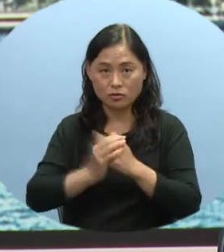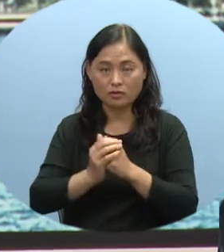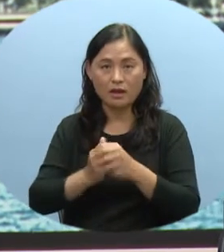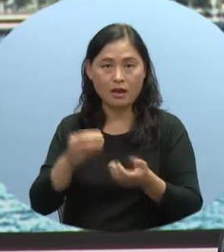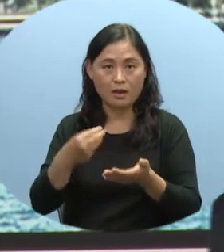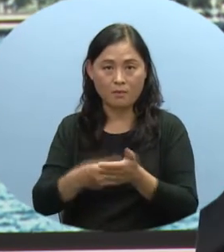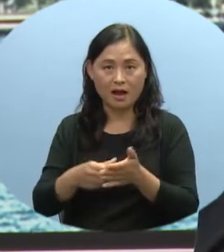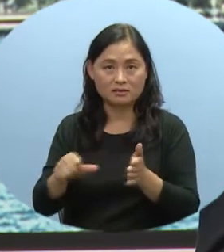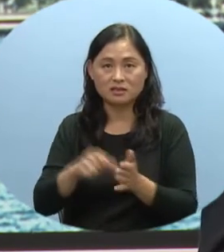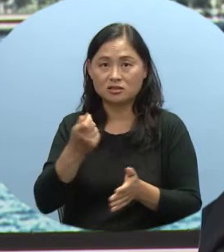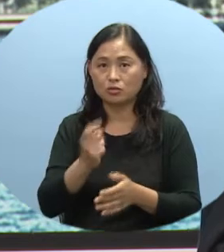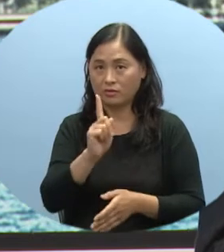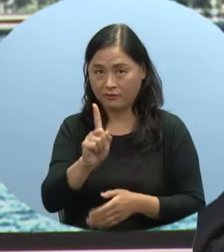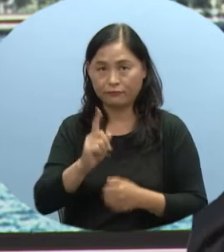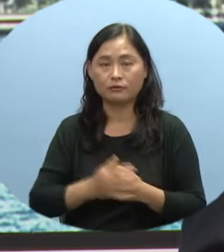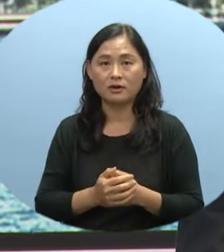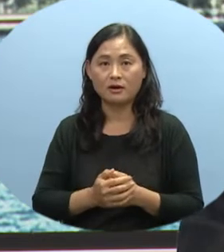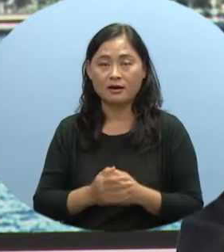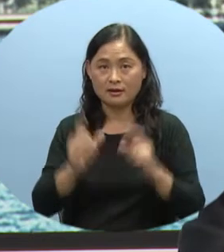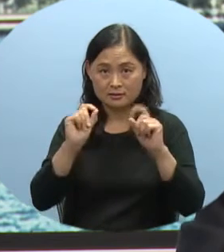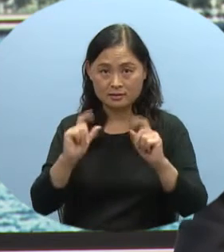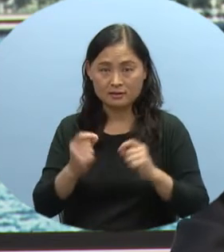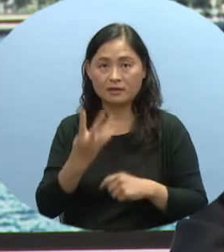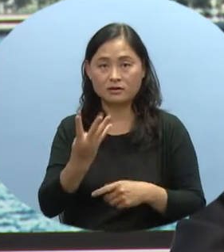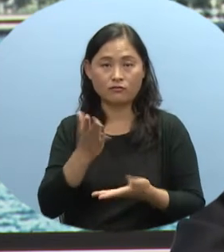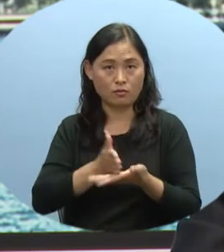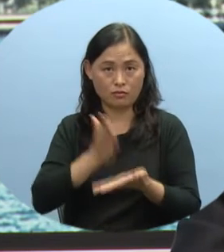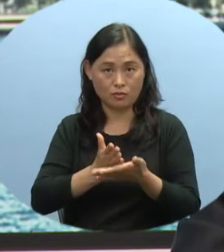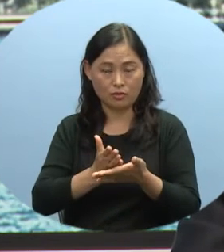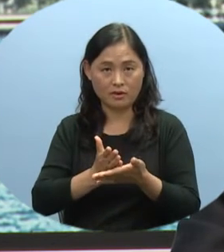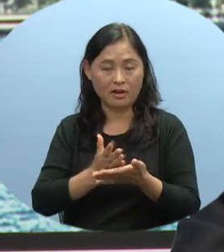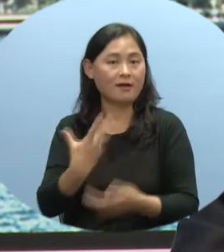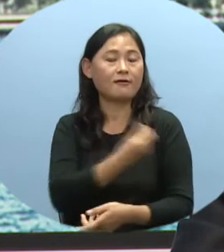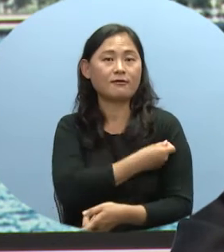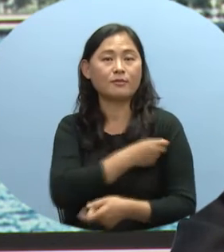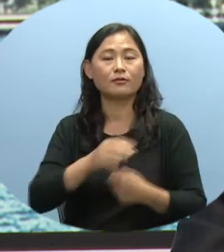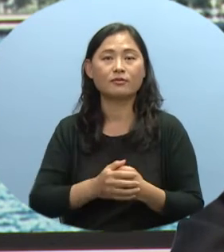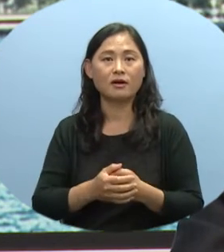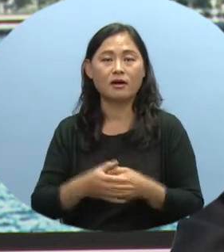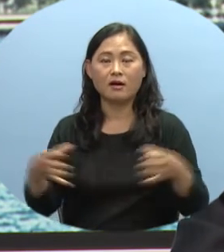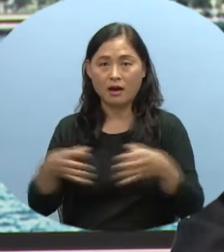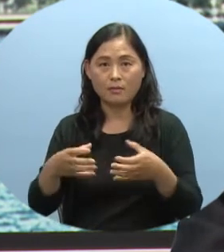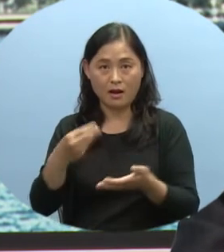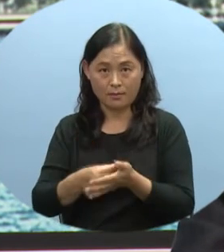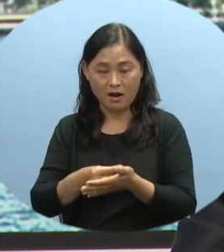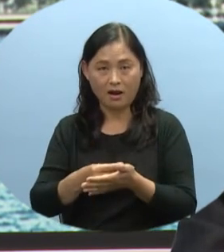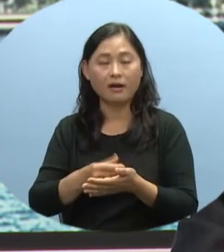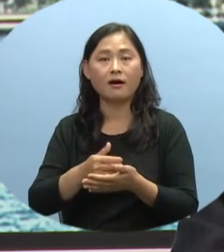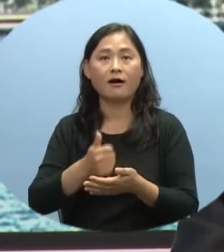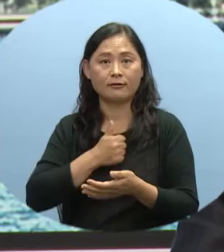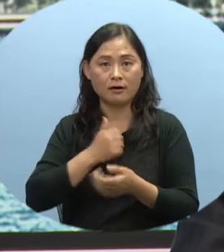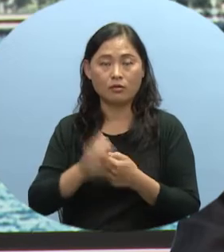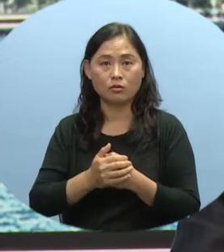一款嘅疫苗嘅。咁即係咧係採購四款唔同嘅疫苗，去個總採購劑量咧將係足夠